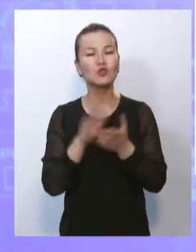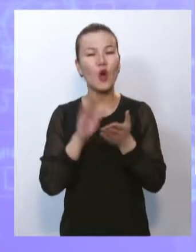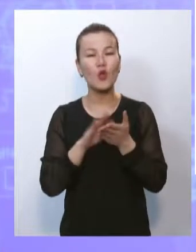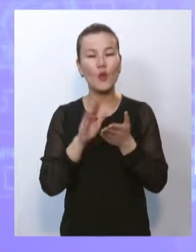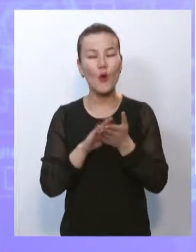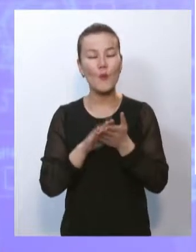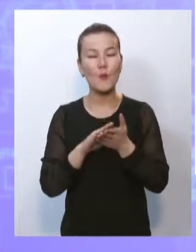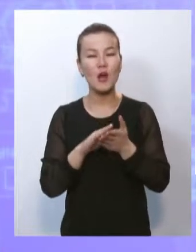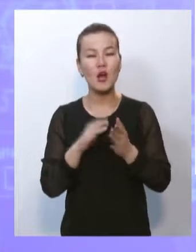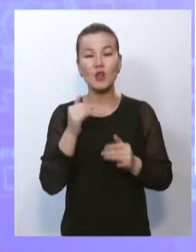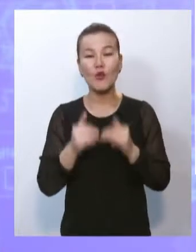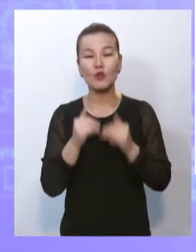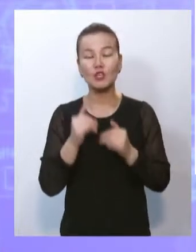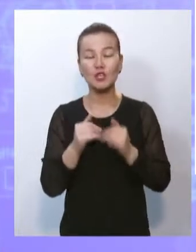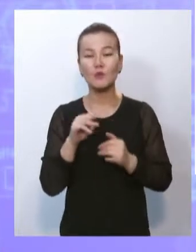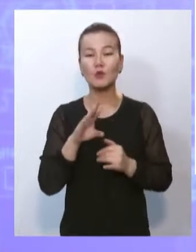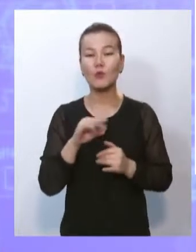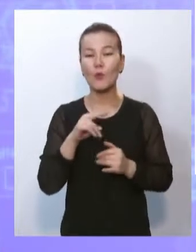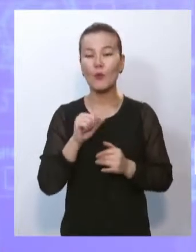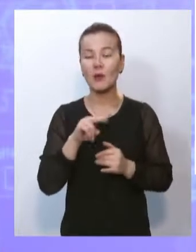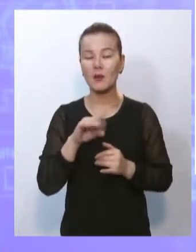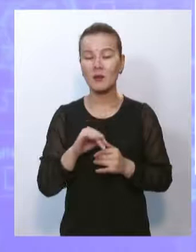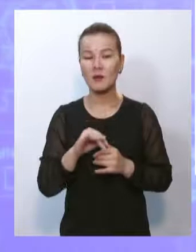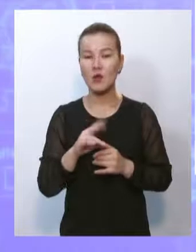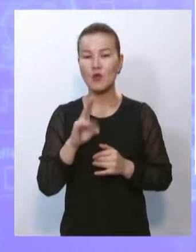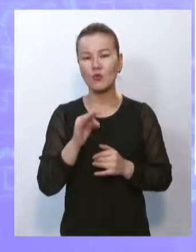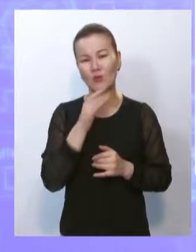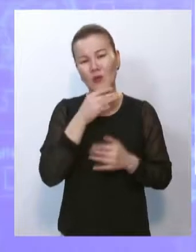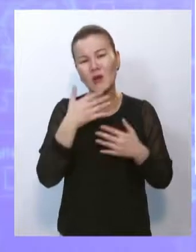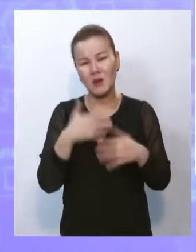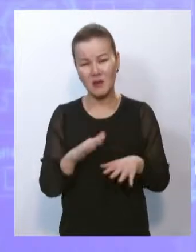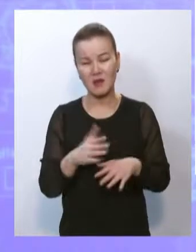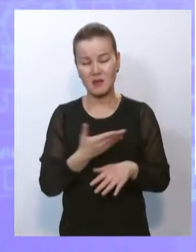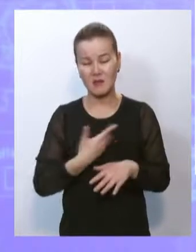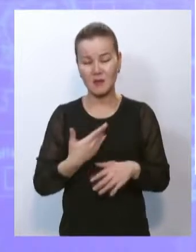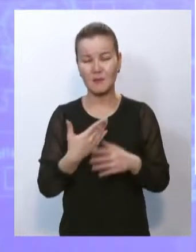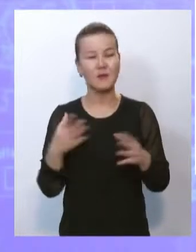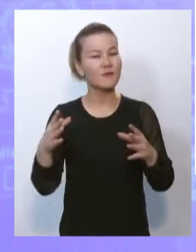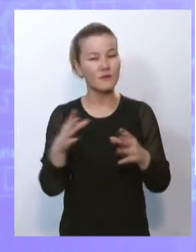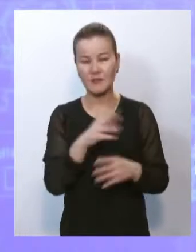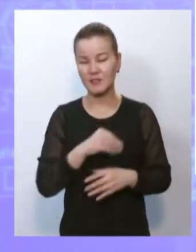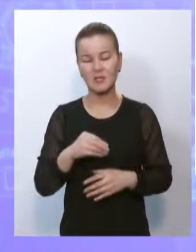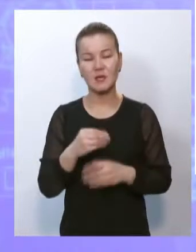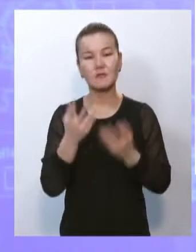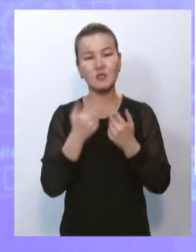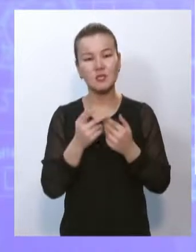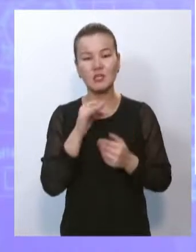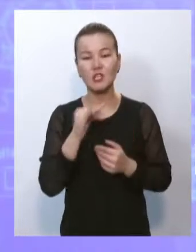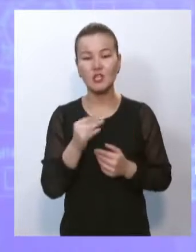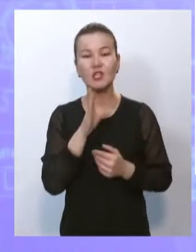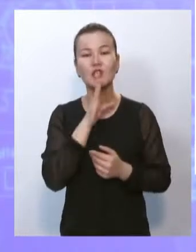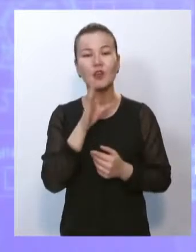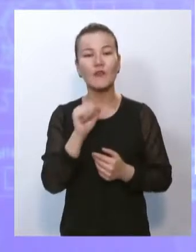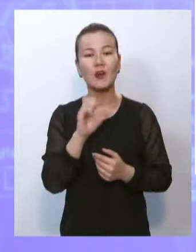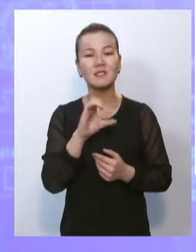ножками топали но пора нам всем считать и василису